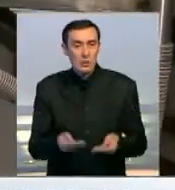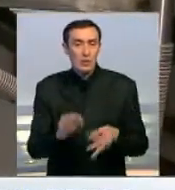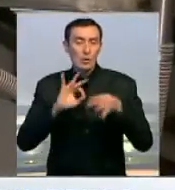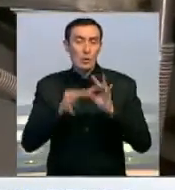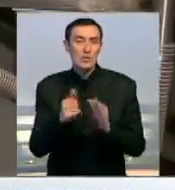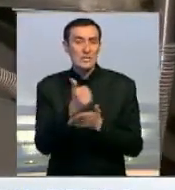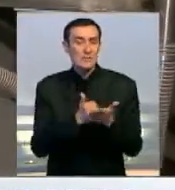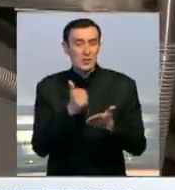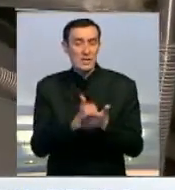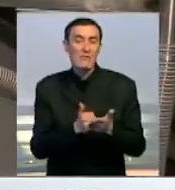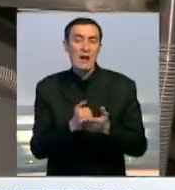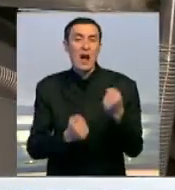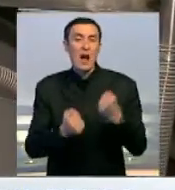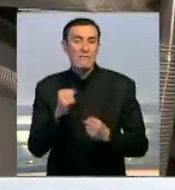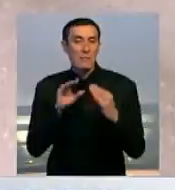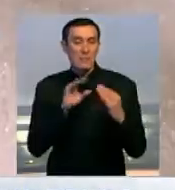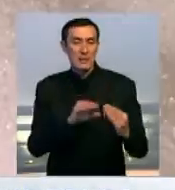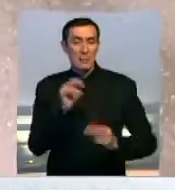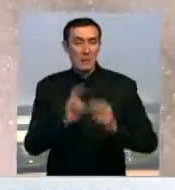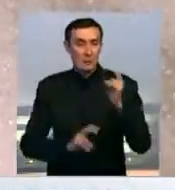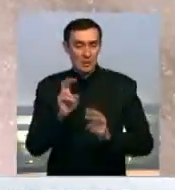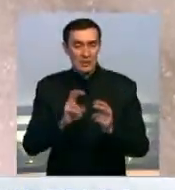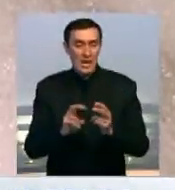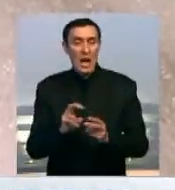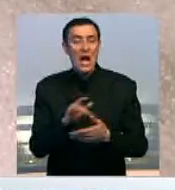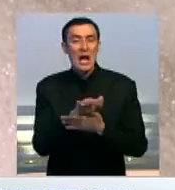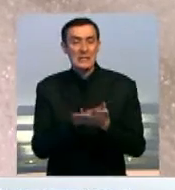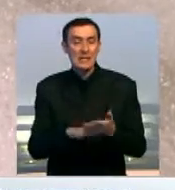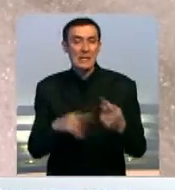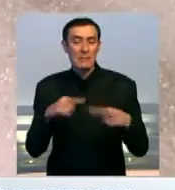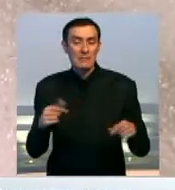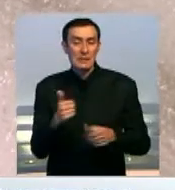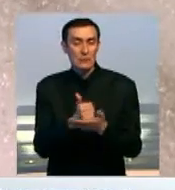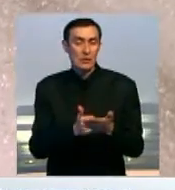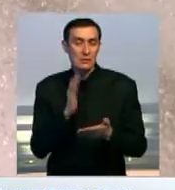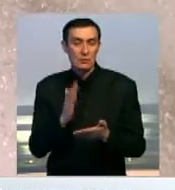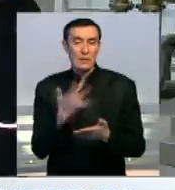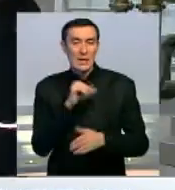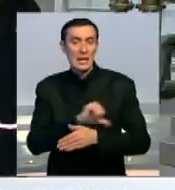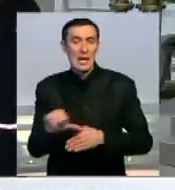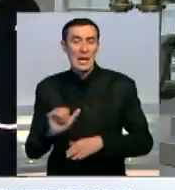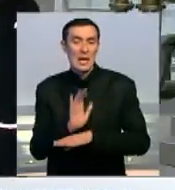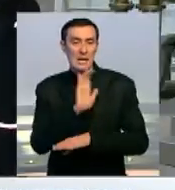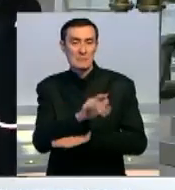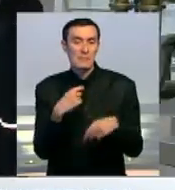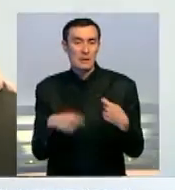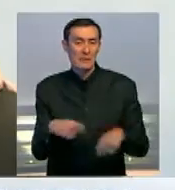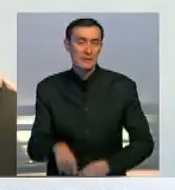деталей в автомобильной промышленности. Остальное пойдет на экспорт.